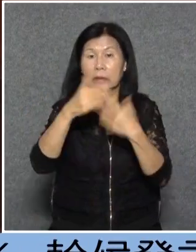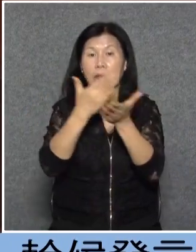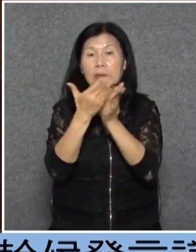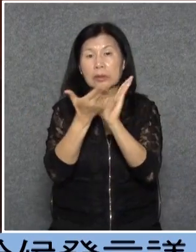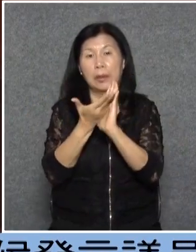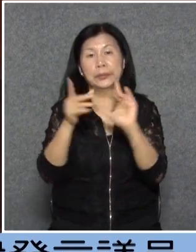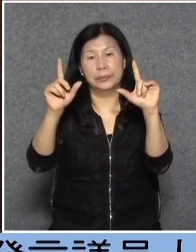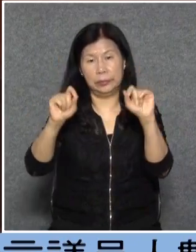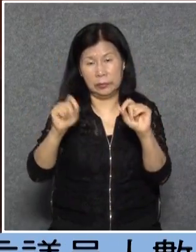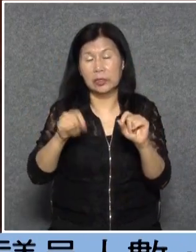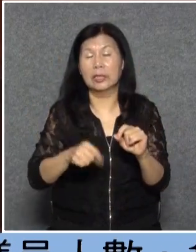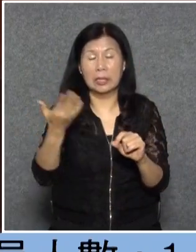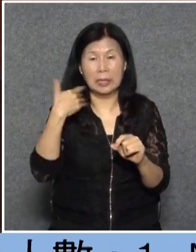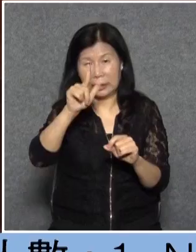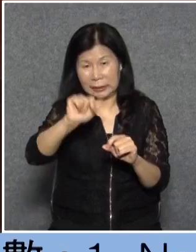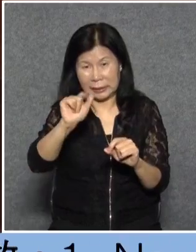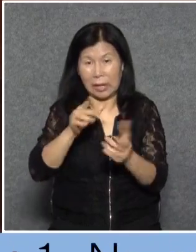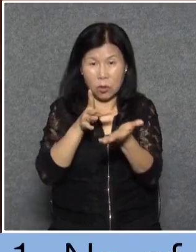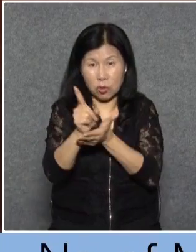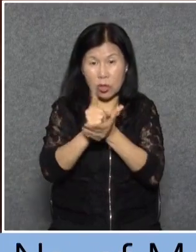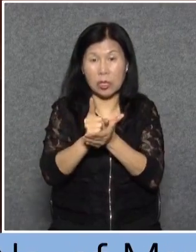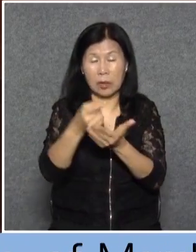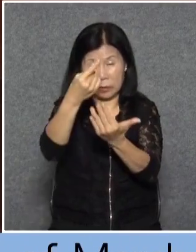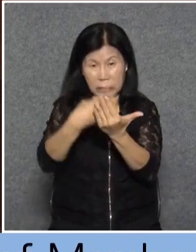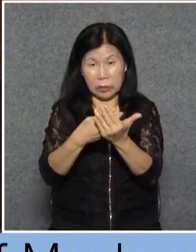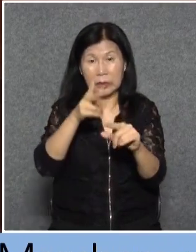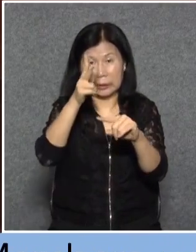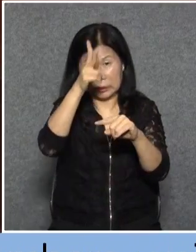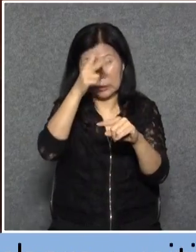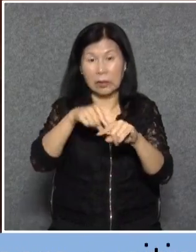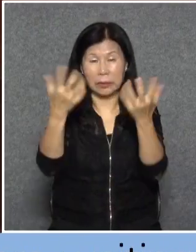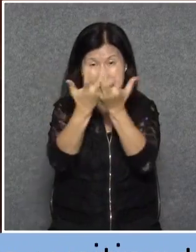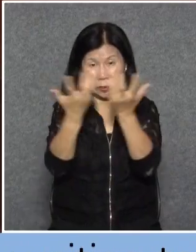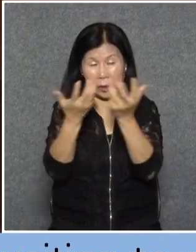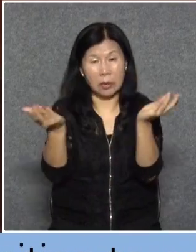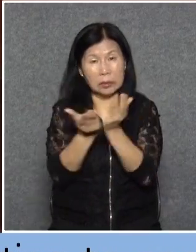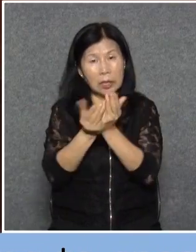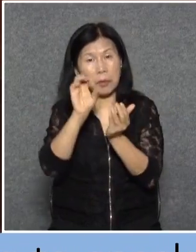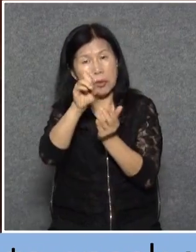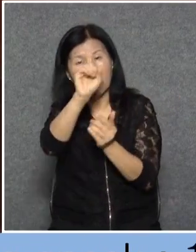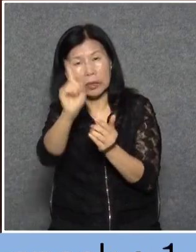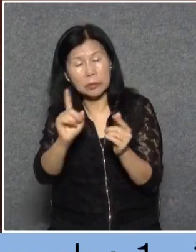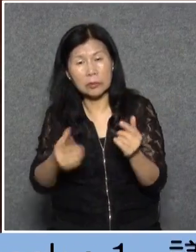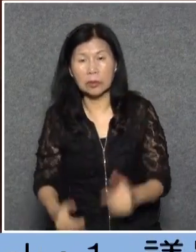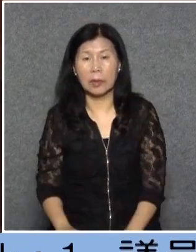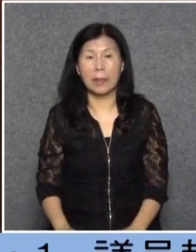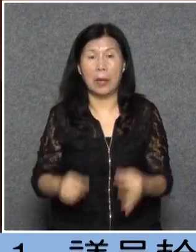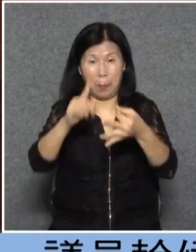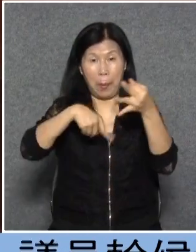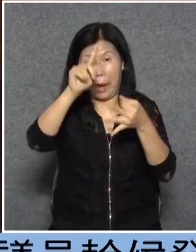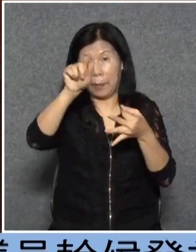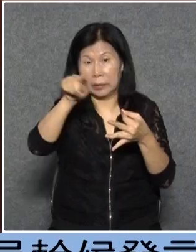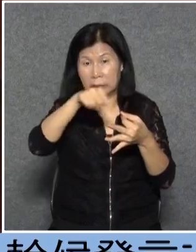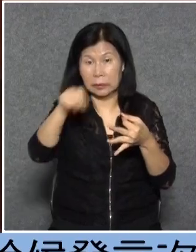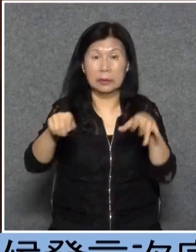素，原授專利制度係其中一個。但係政府未能夠以數據證明佢嘅講法。例如文萊為例。